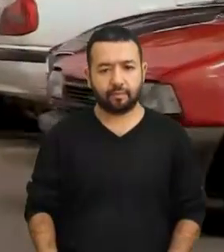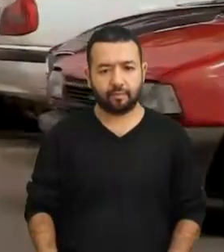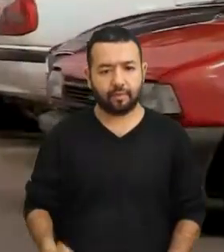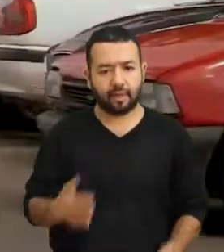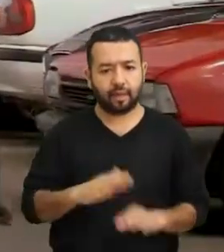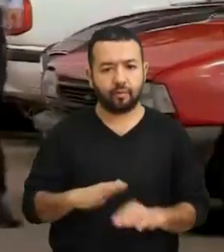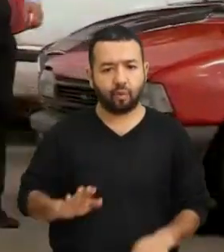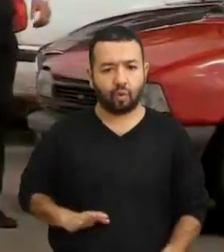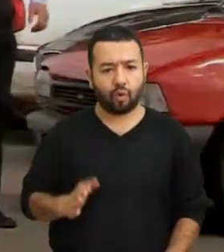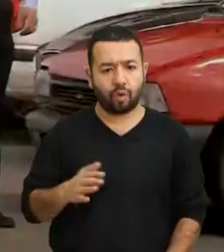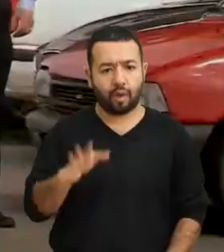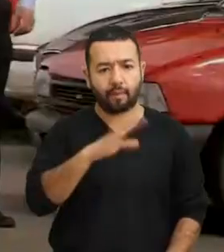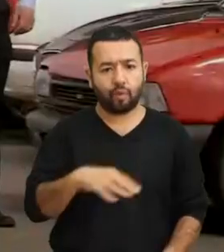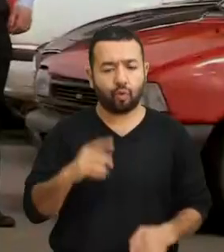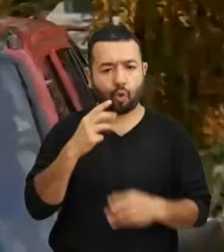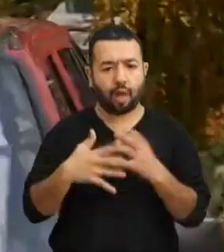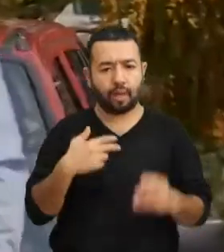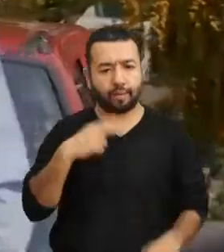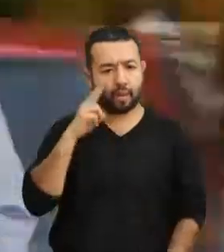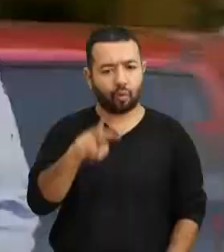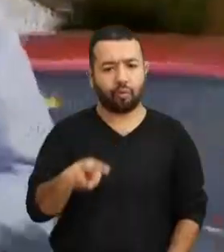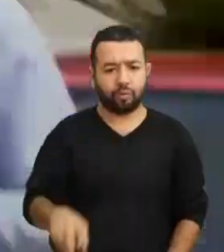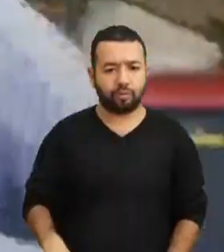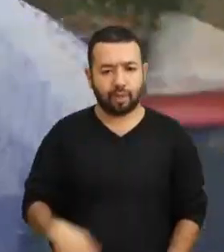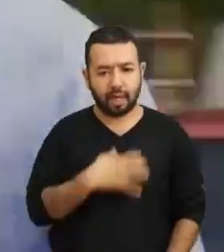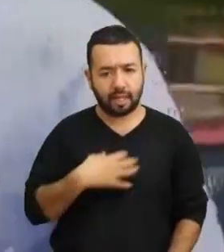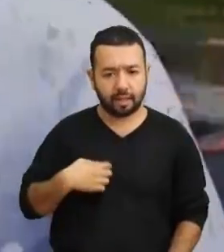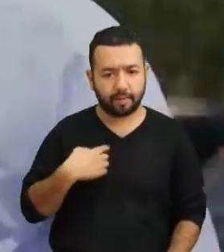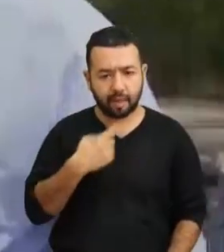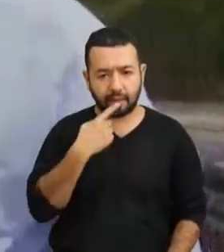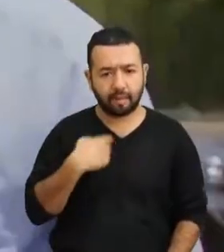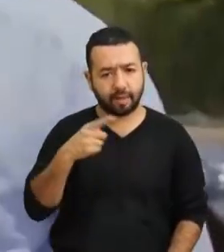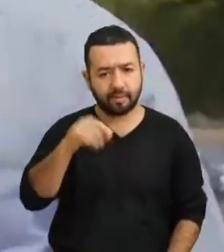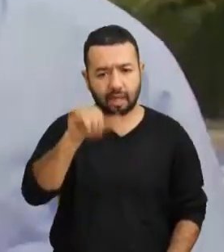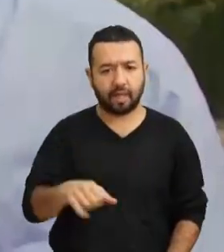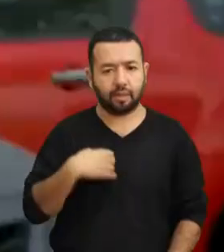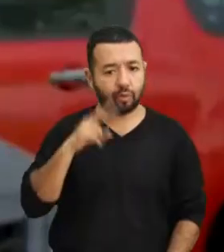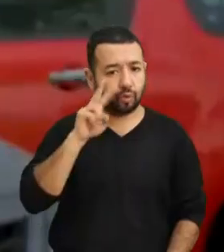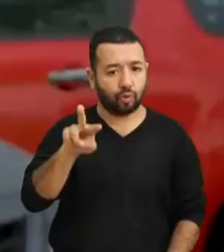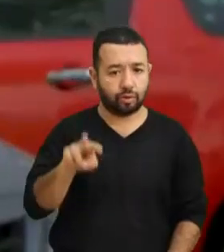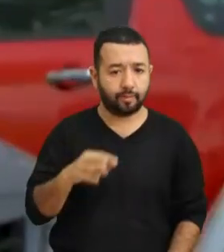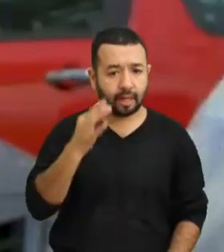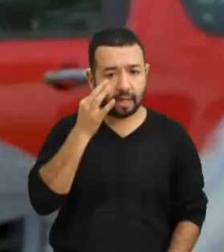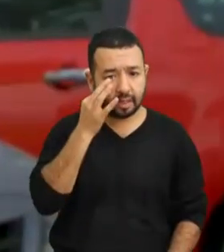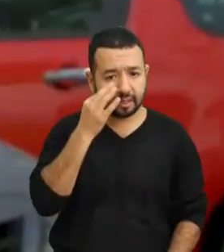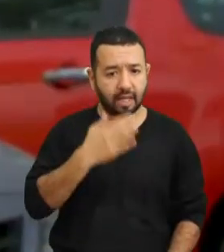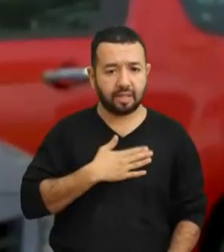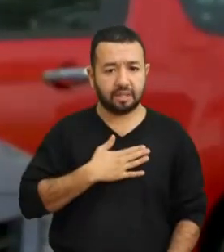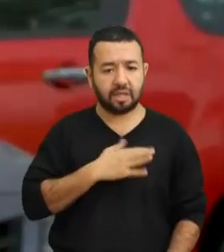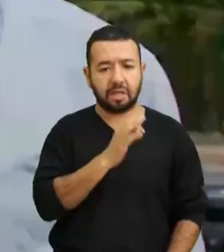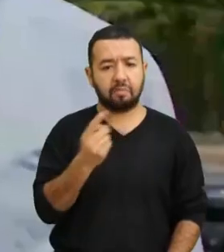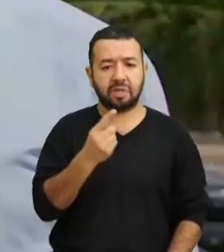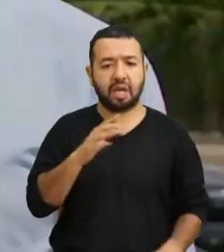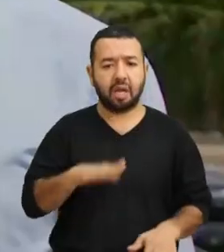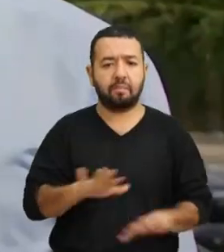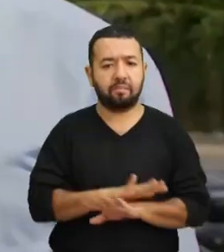Haklısın oğlum. Bütün olayları ben gördüm. Anneciğim bana mı dedin? Evet, sen haklısın. İnsanlarda saygı diye bir şey